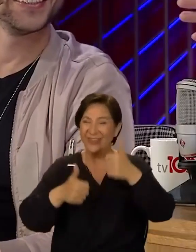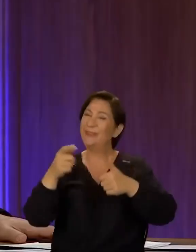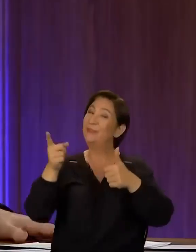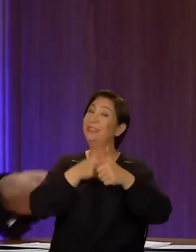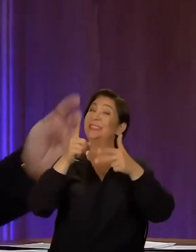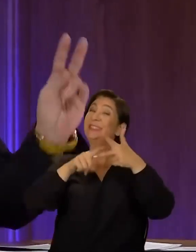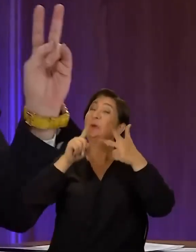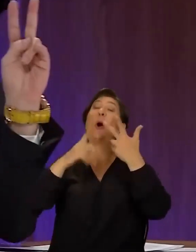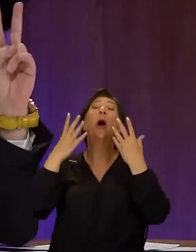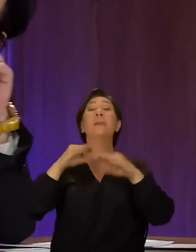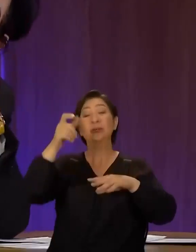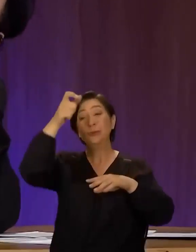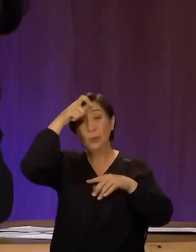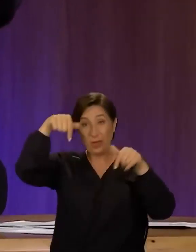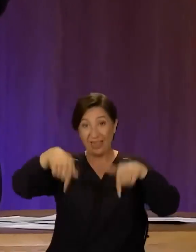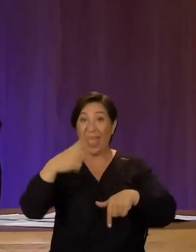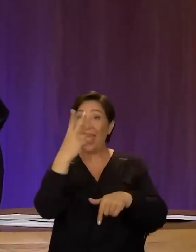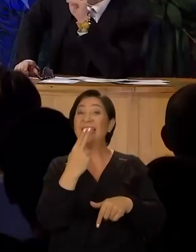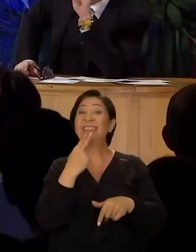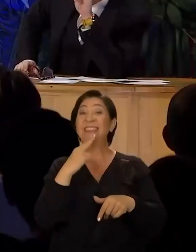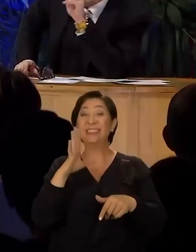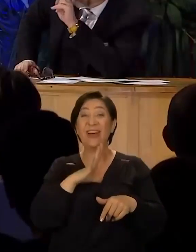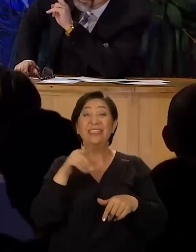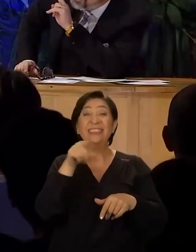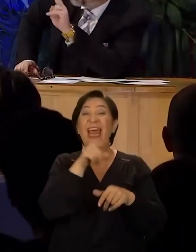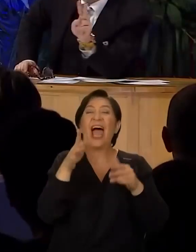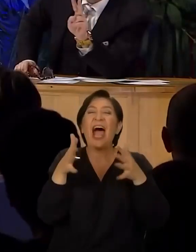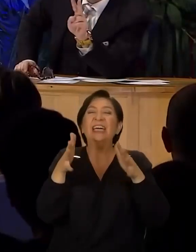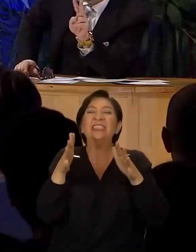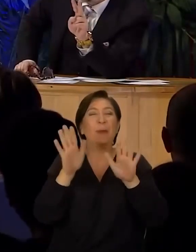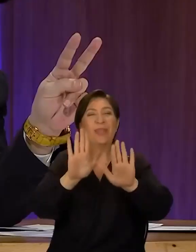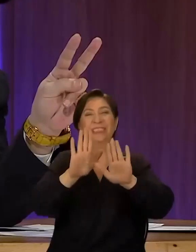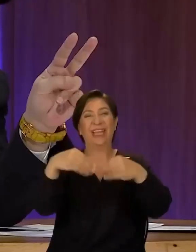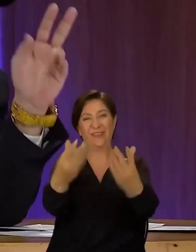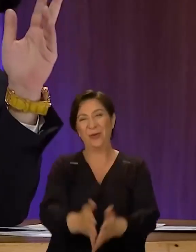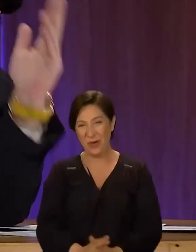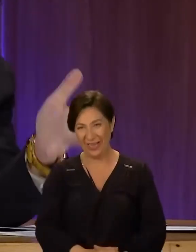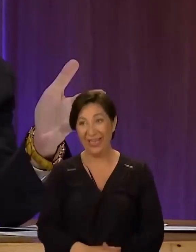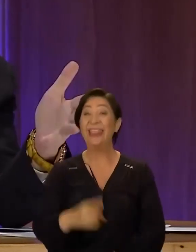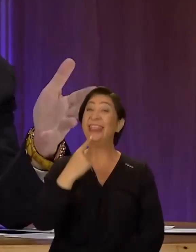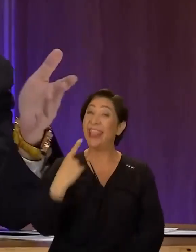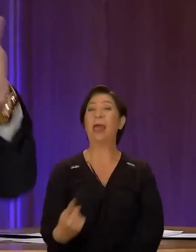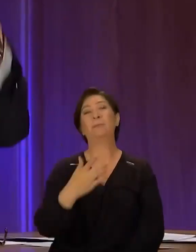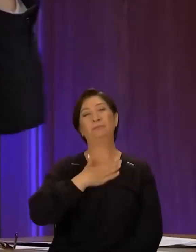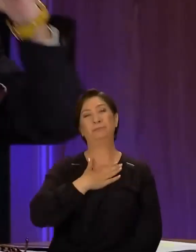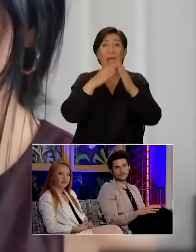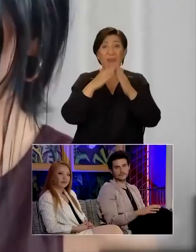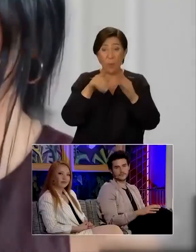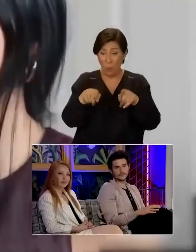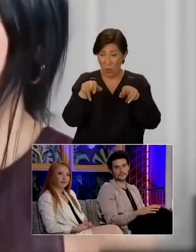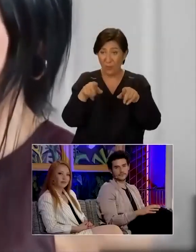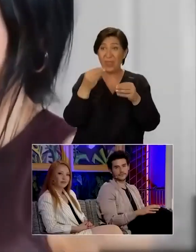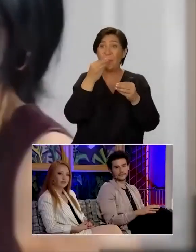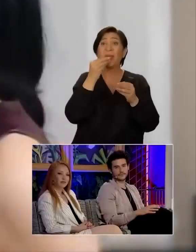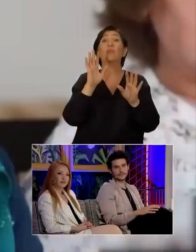dereceye giremediysen, Türkiye'de iki kız var, seni acayip destekliyorlar derim yani. Devam.